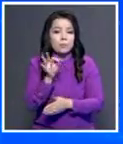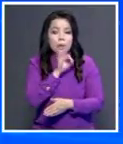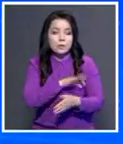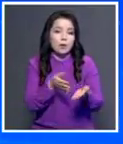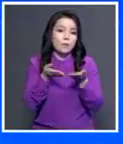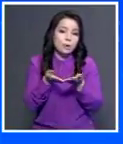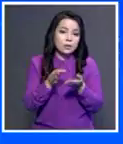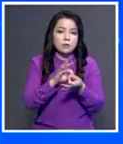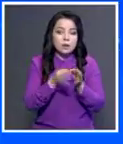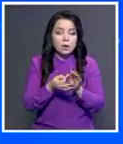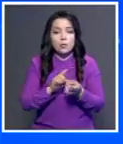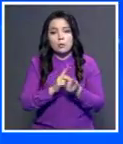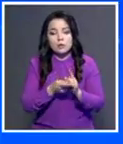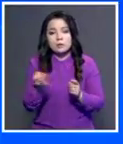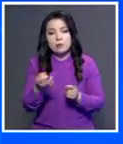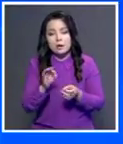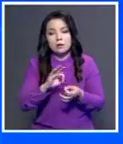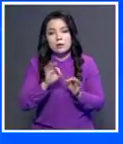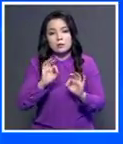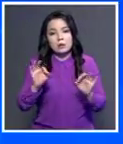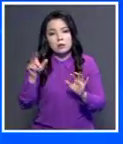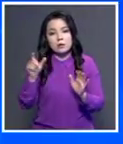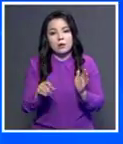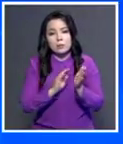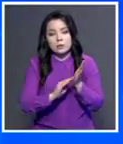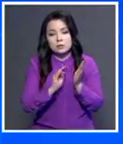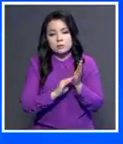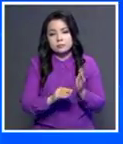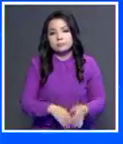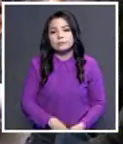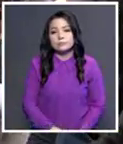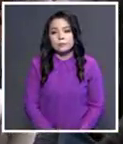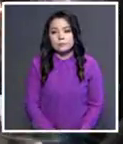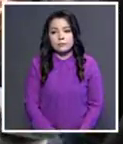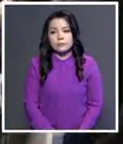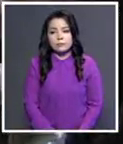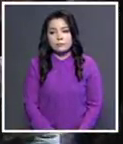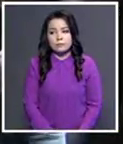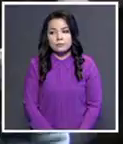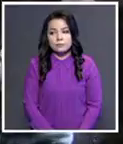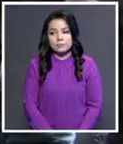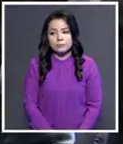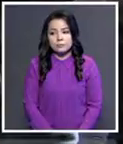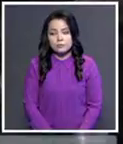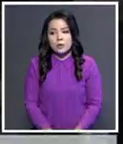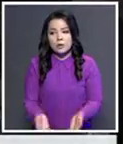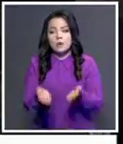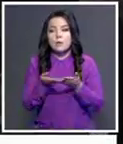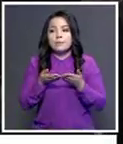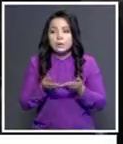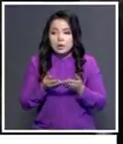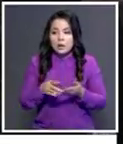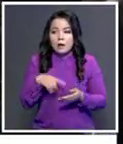пайдаланудағы өзгерістер жайлы тілшіміз Болат Аманбаев тарқатады. Ввиду того, что имеется транзитный флот, одна